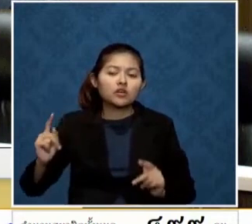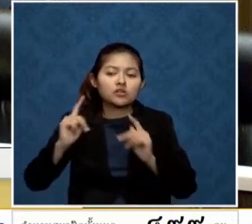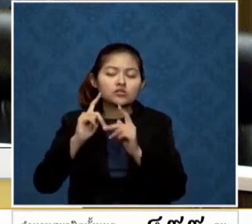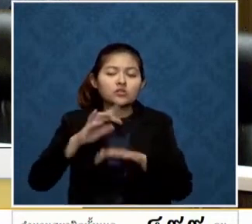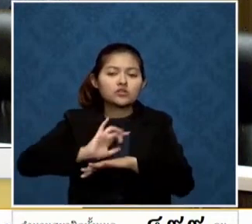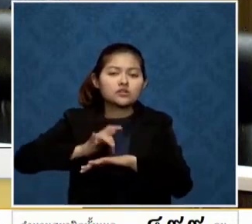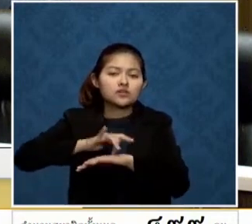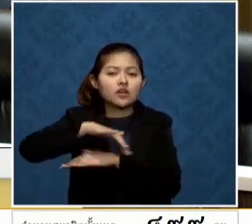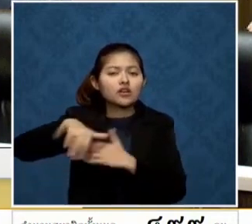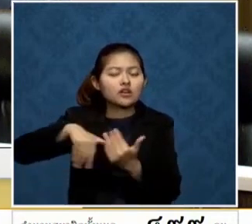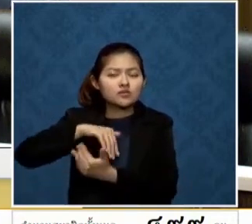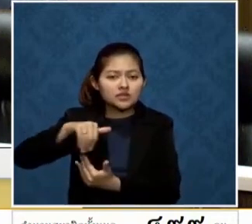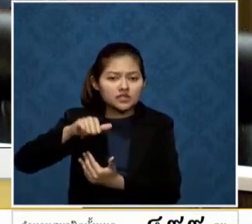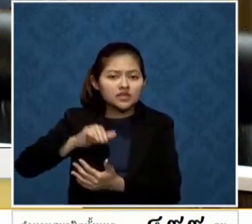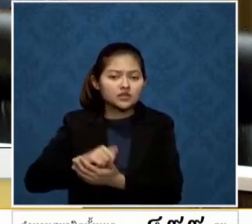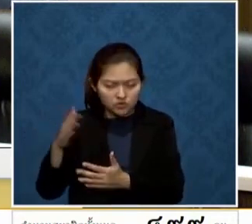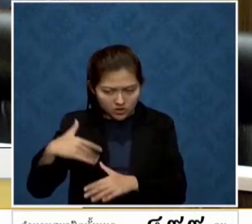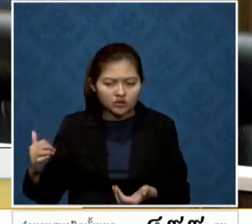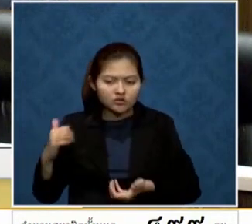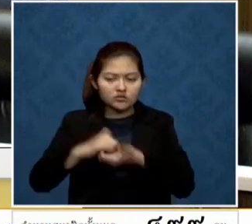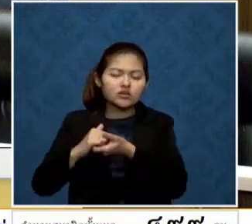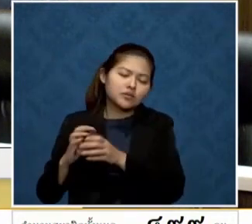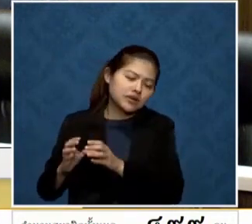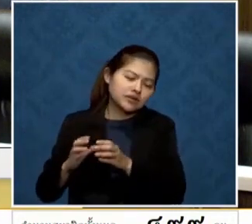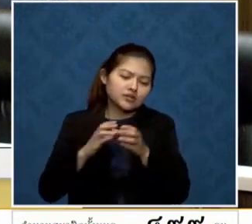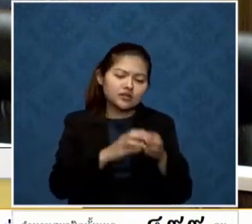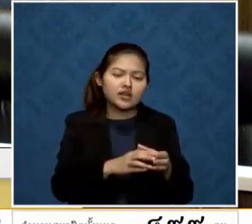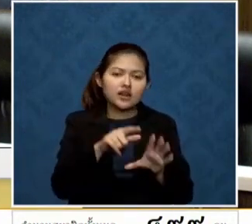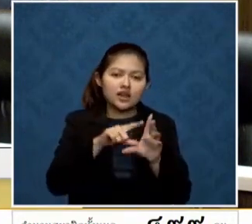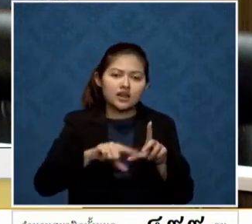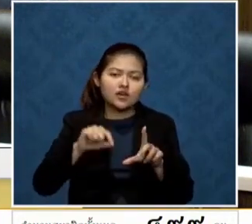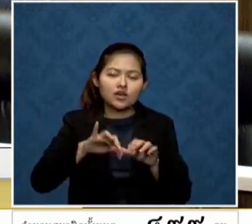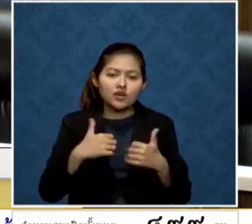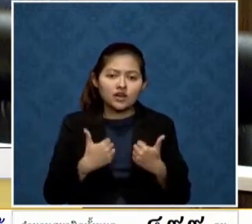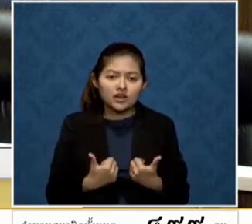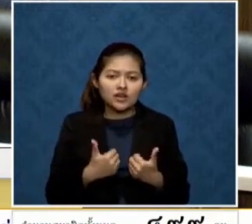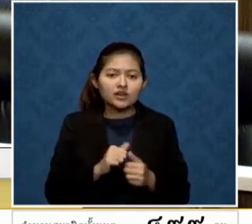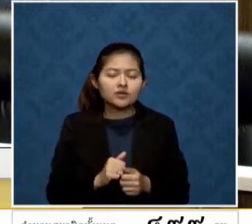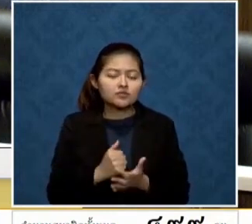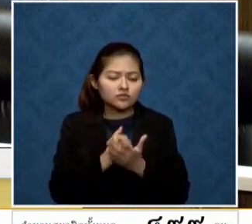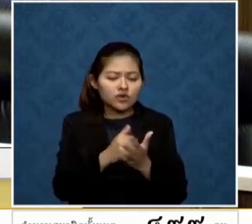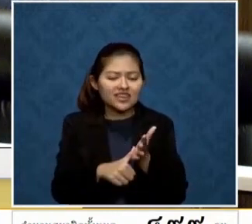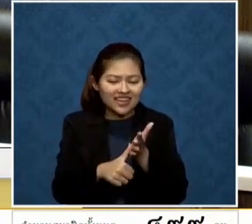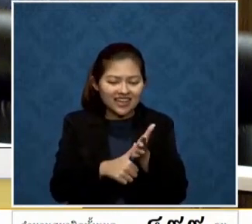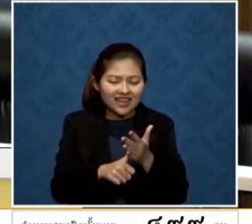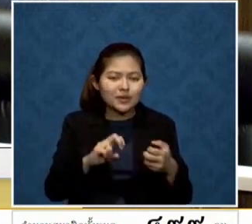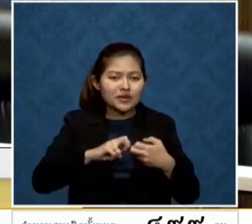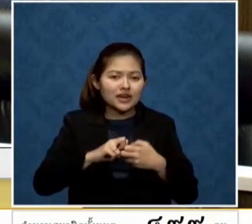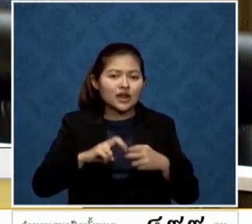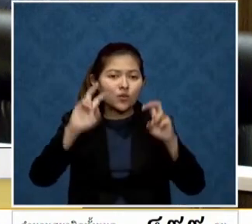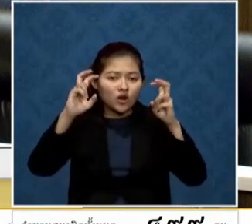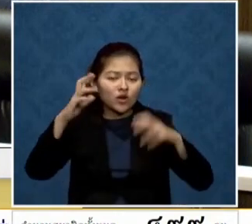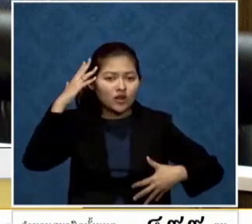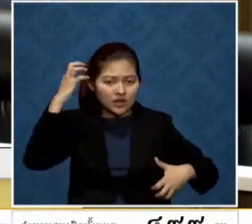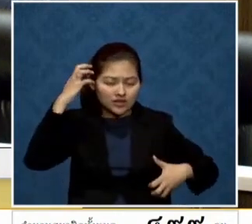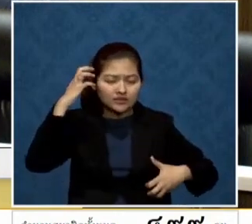ธรรมชาติและสิ่งแวดล้อมครับไปด้วยกันครับไปกับก้าวไกลในวันนี้นะครับเพื่อแก้ไขปัญหาเรื่องลิงไปด้วยกันนะ